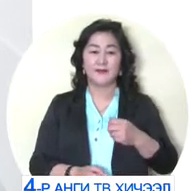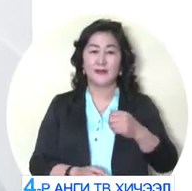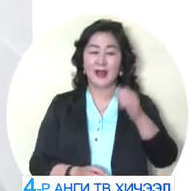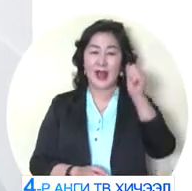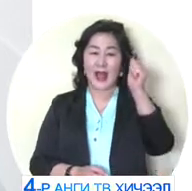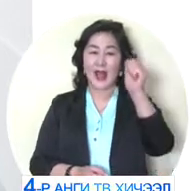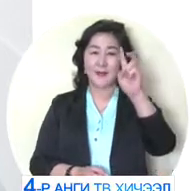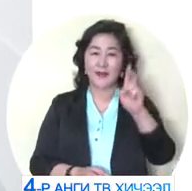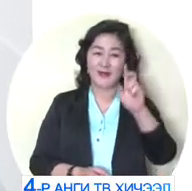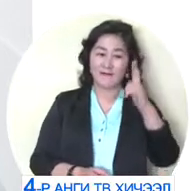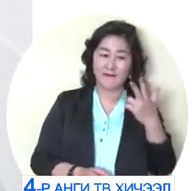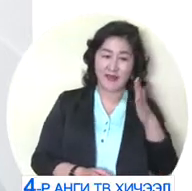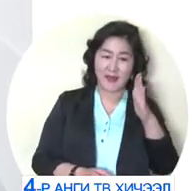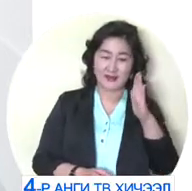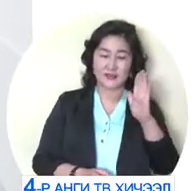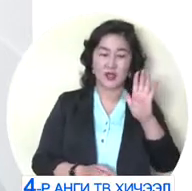хамгийн их баярлсан бэ?